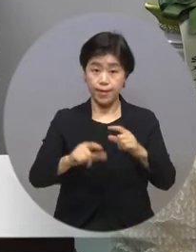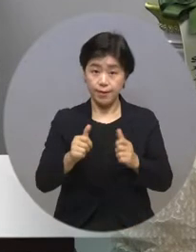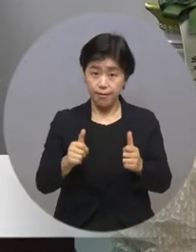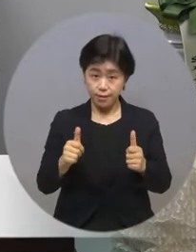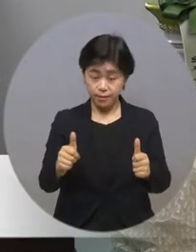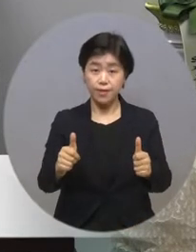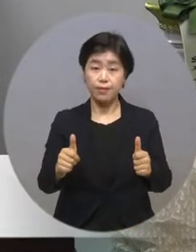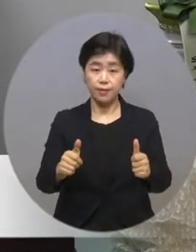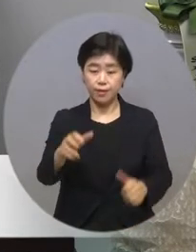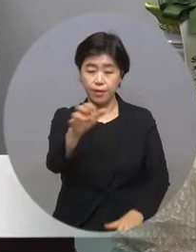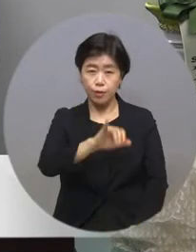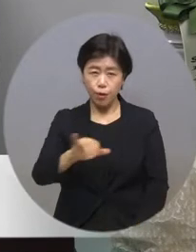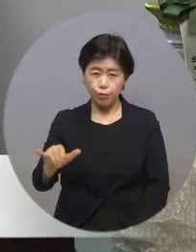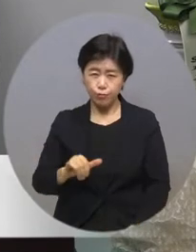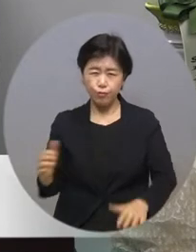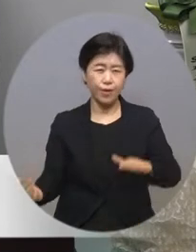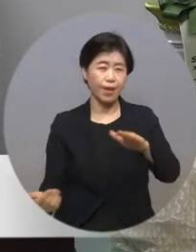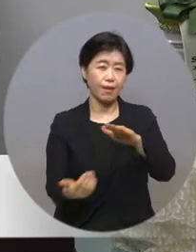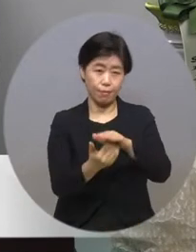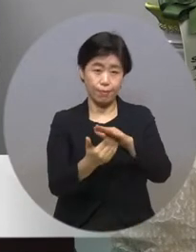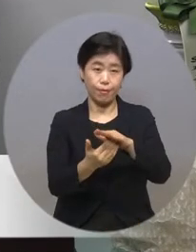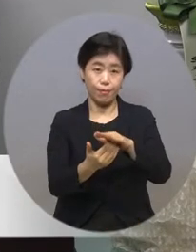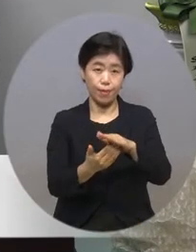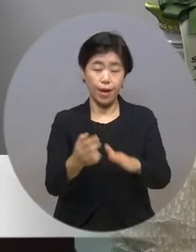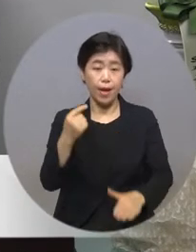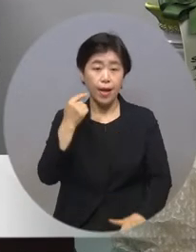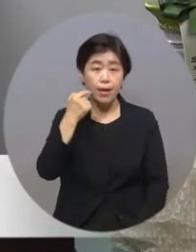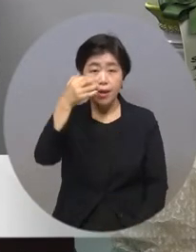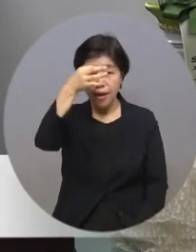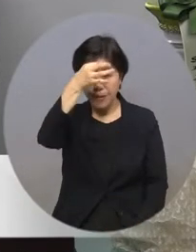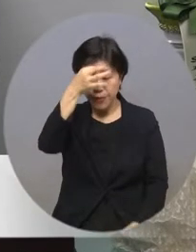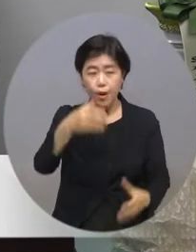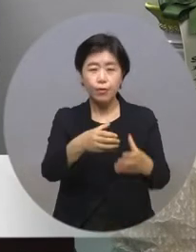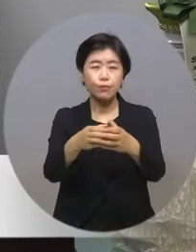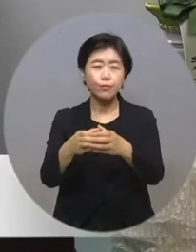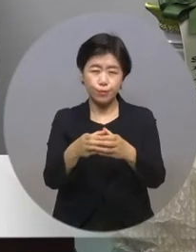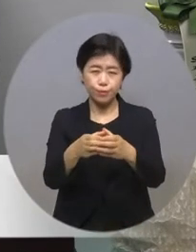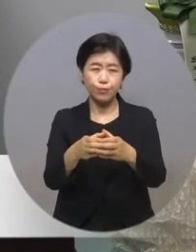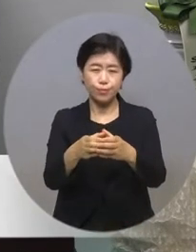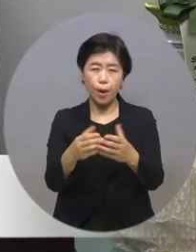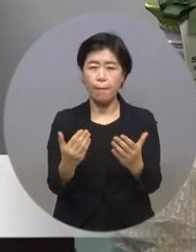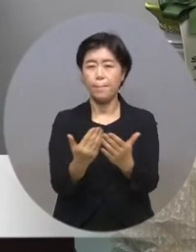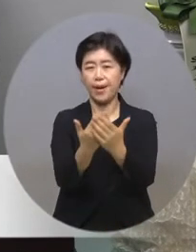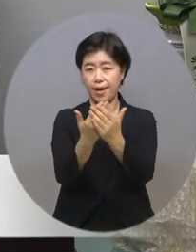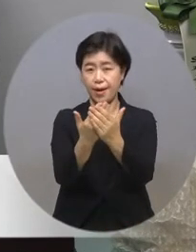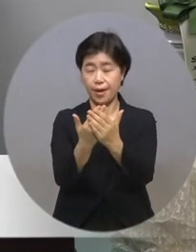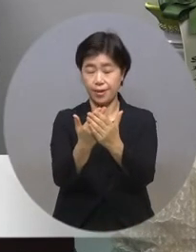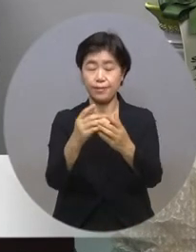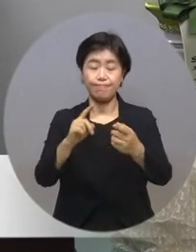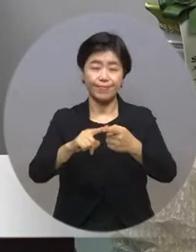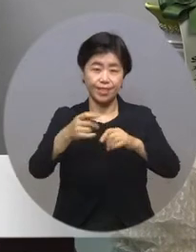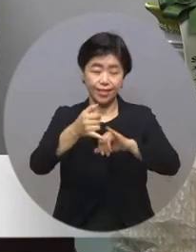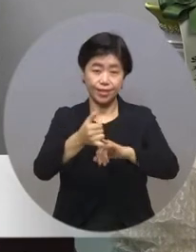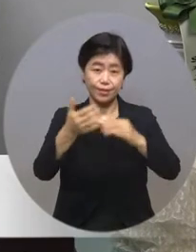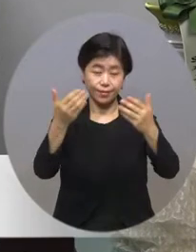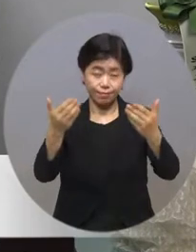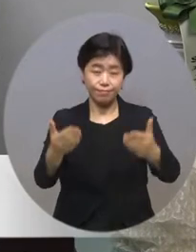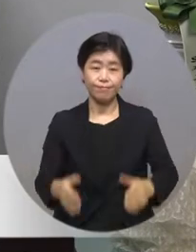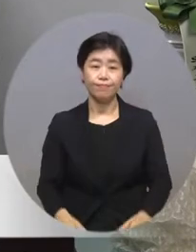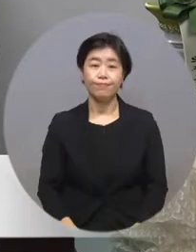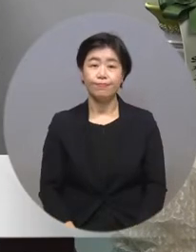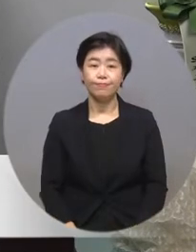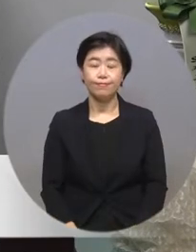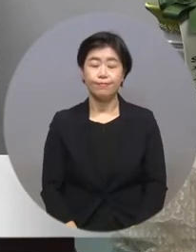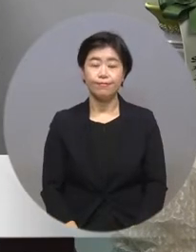열심히 해서 전 이 전국의 제일가는 애총으로 발전시켜 나갈 것을